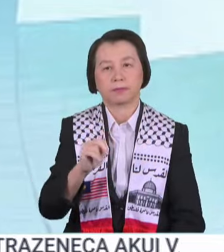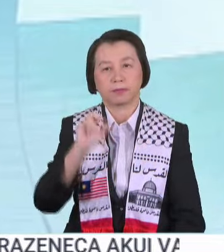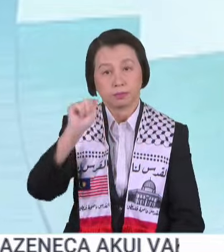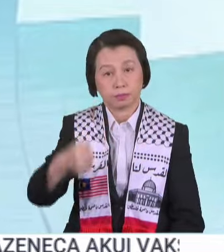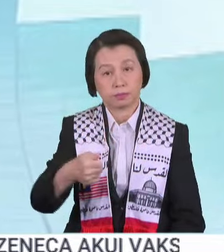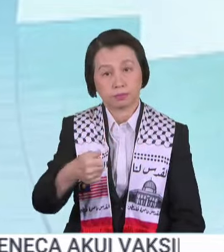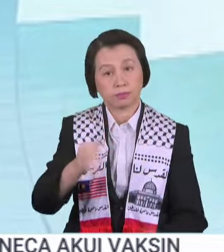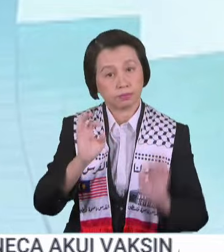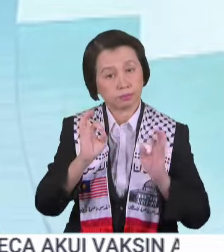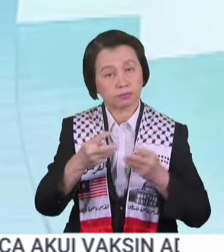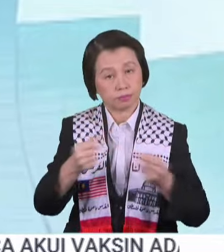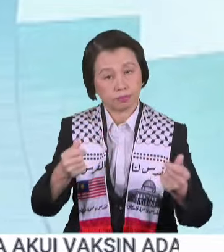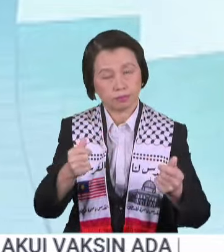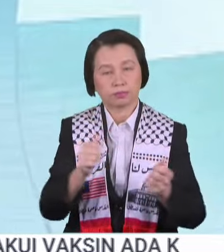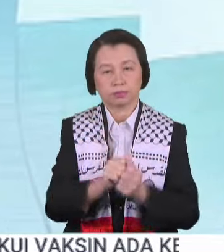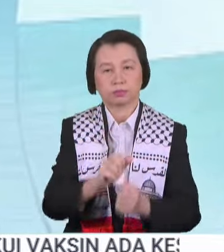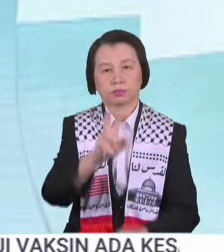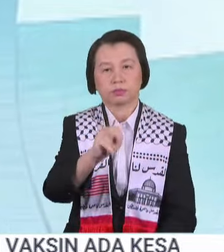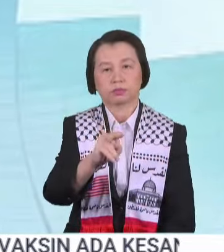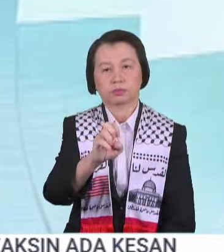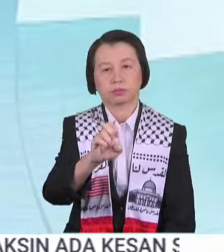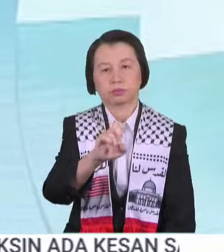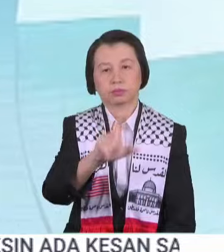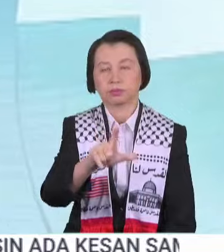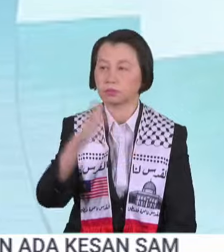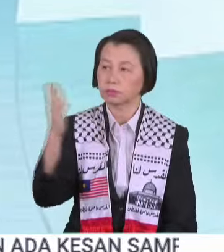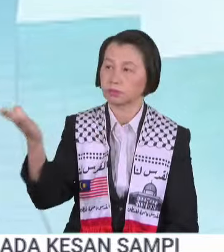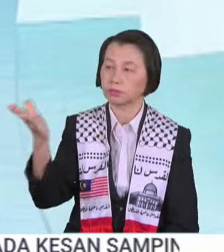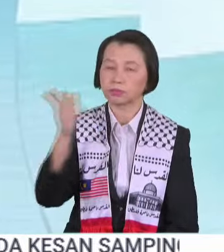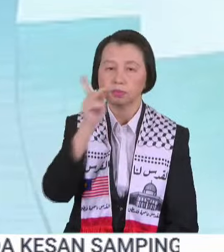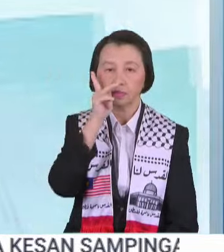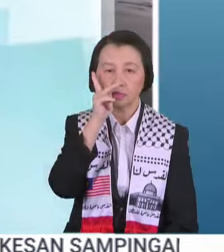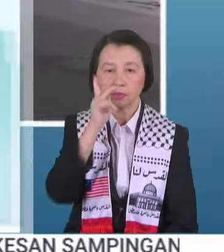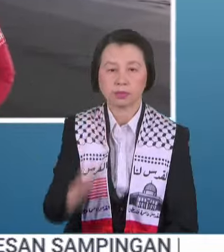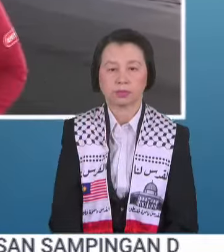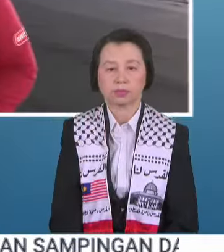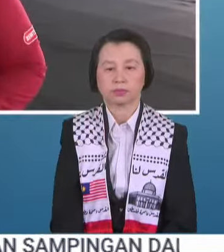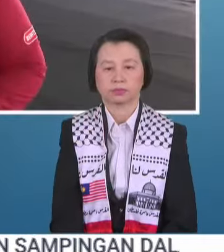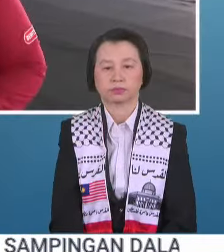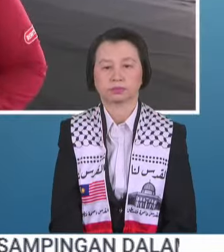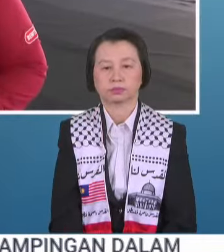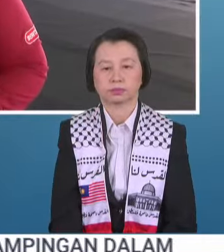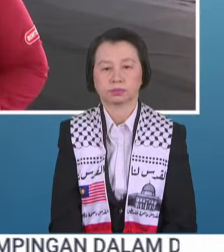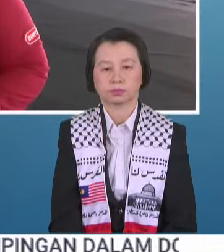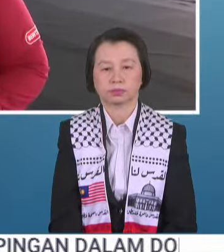lancar. Terus sahaja bersama Nurul Hana Asmayani Nuzlan. Silakan Hana.